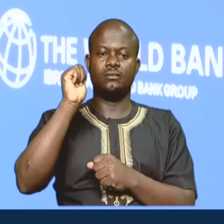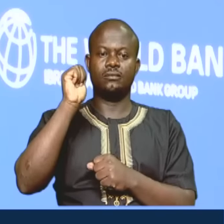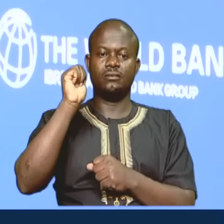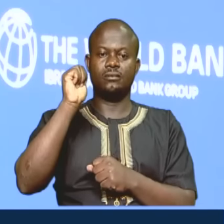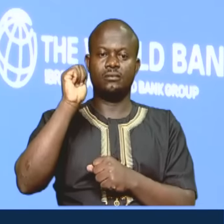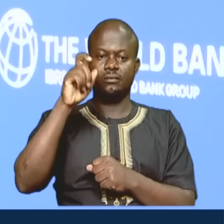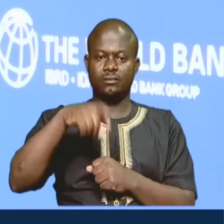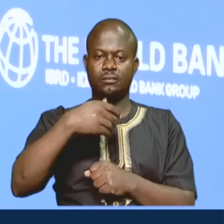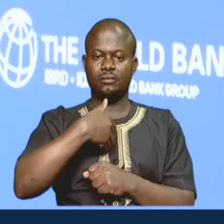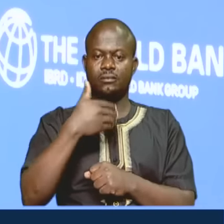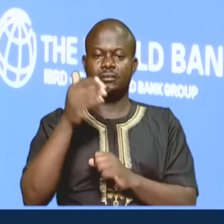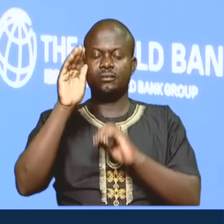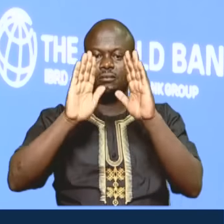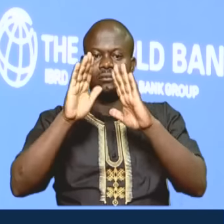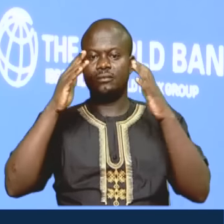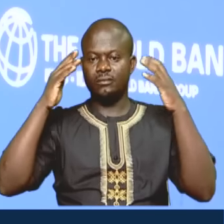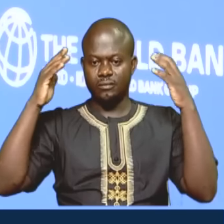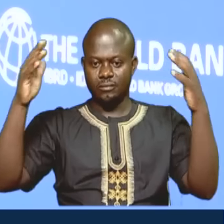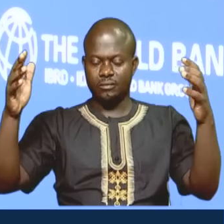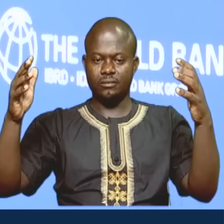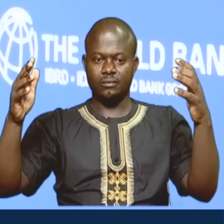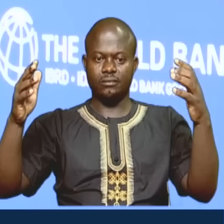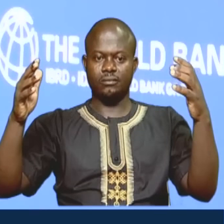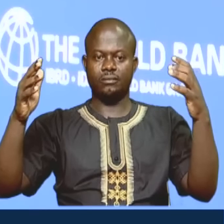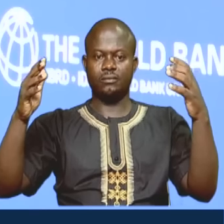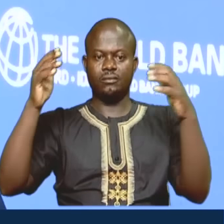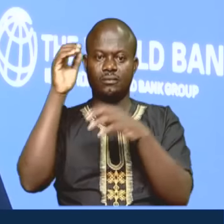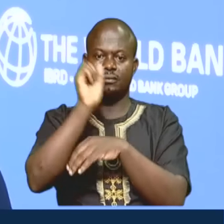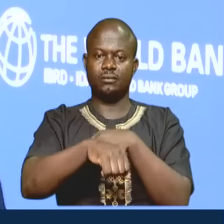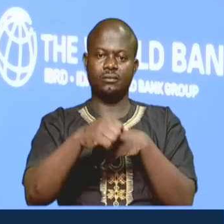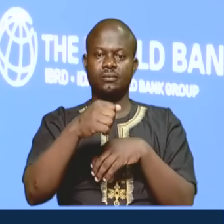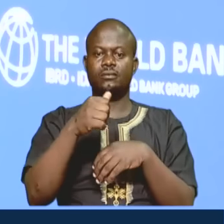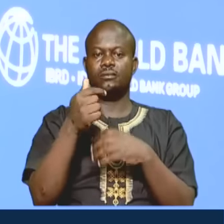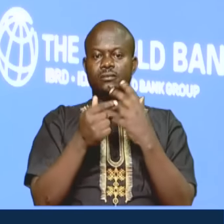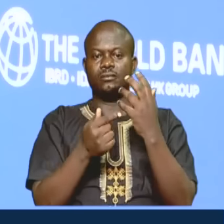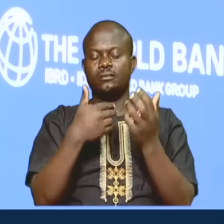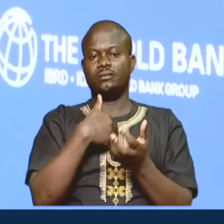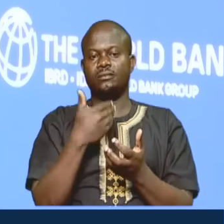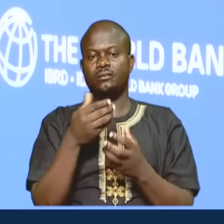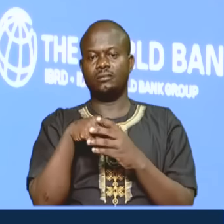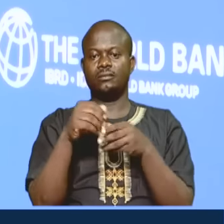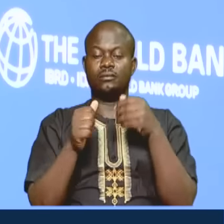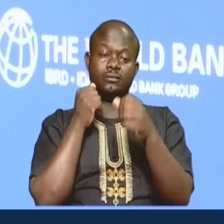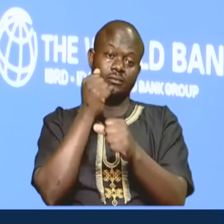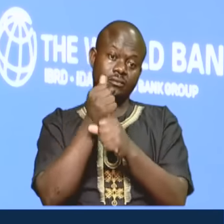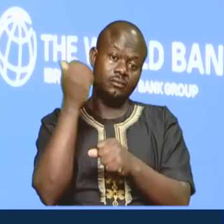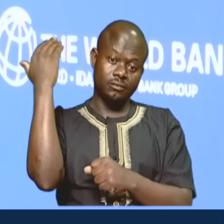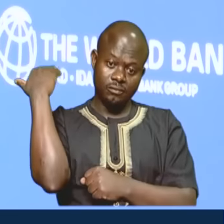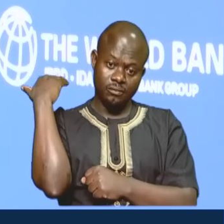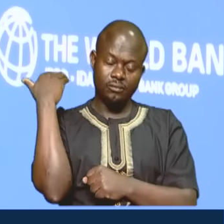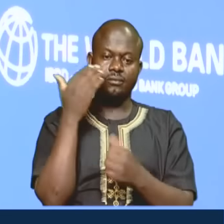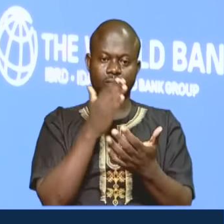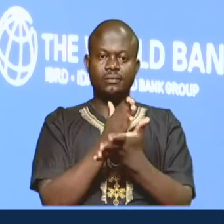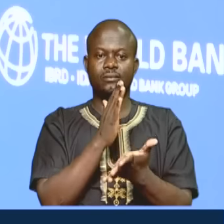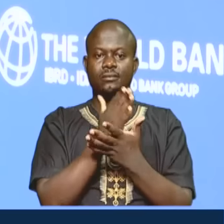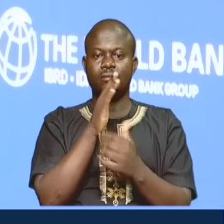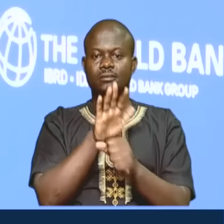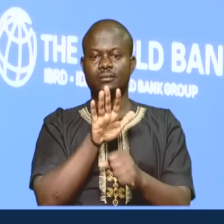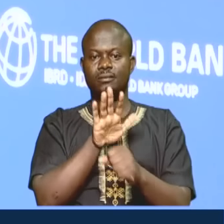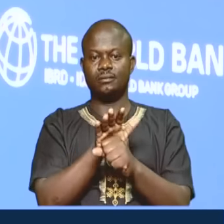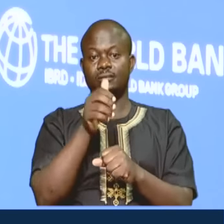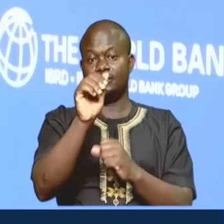bagire uruhare runini kuruta iyo bagize mu myaka ishize mbese cyane cyane n'icyo